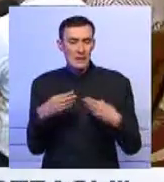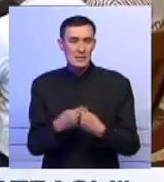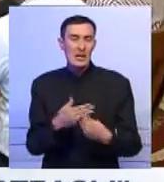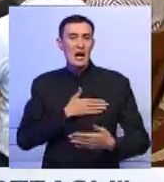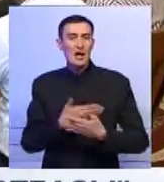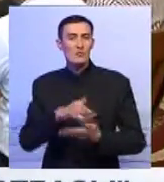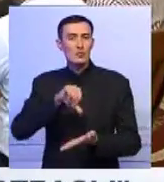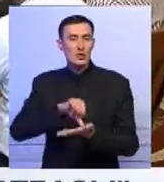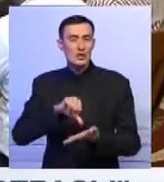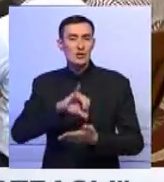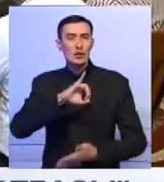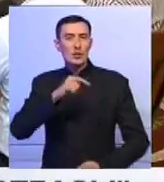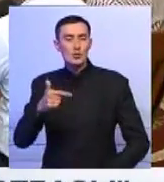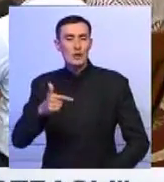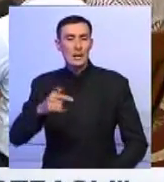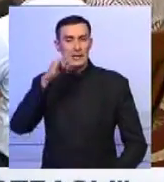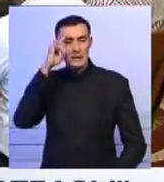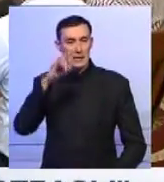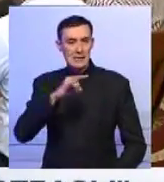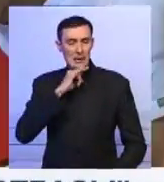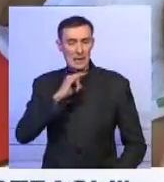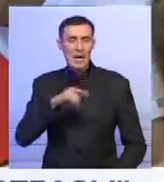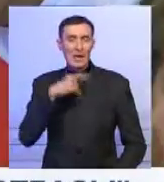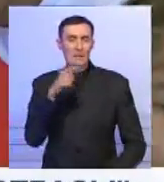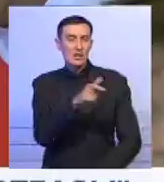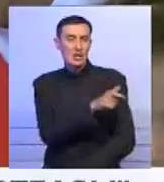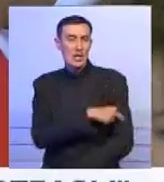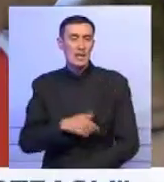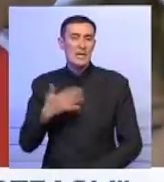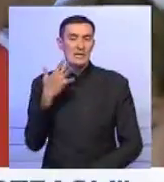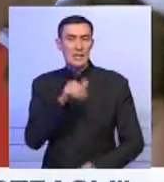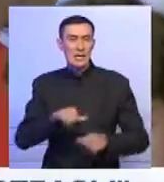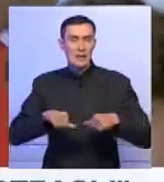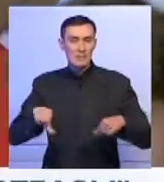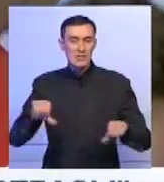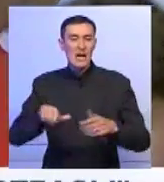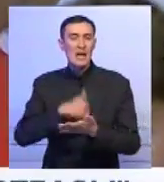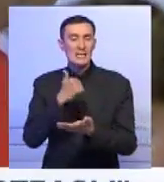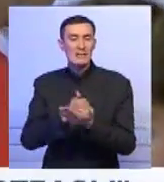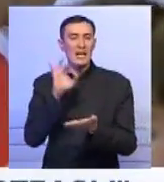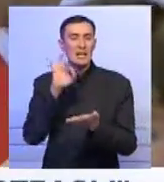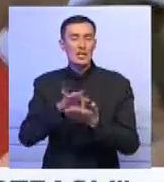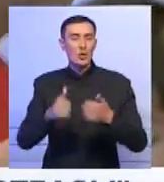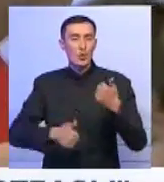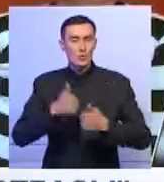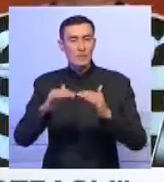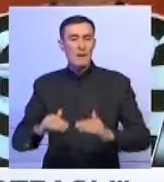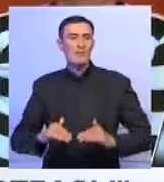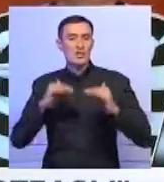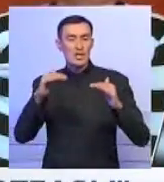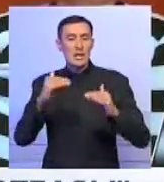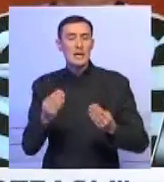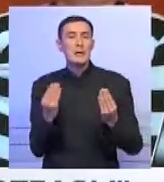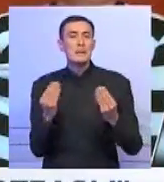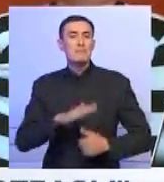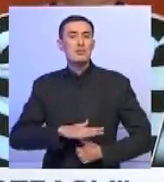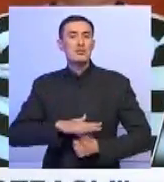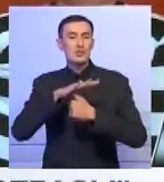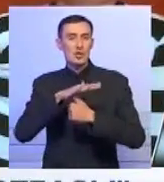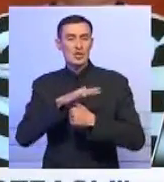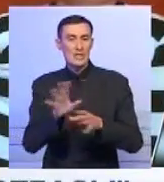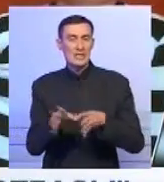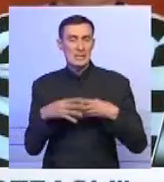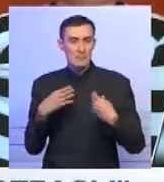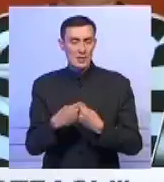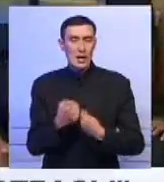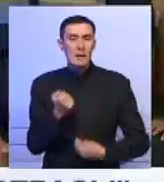активные участники из южных регионов. Как отметили члены национальной комиссии, основная цель конкурса – повышение престижа института